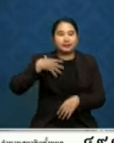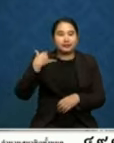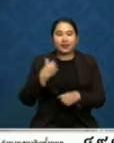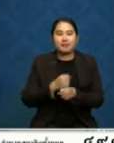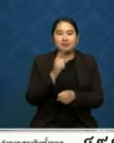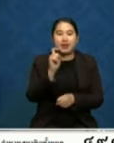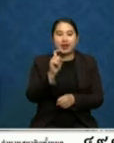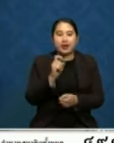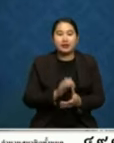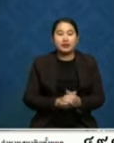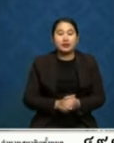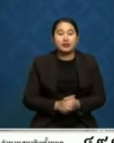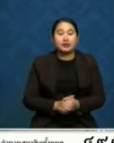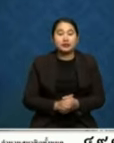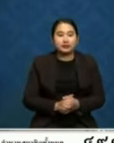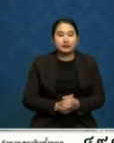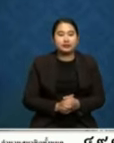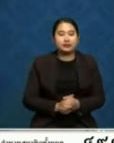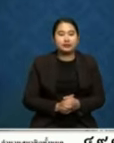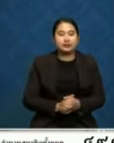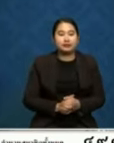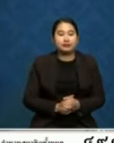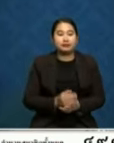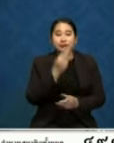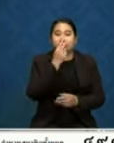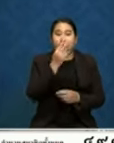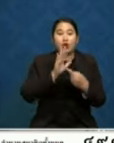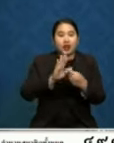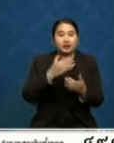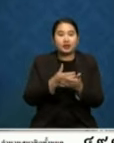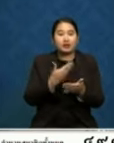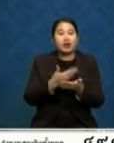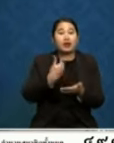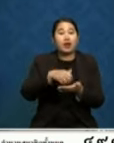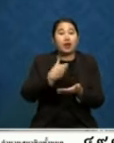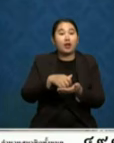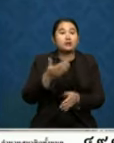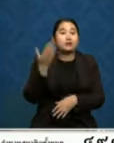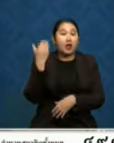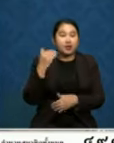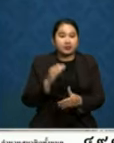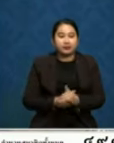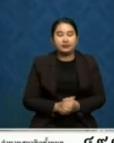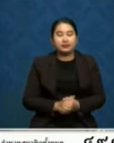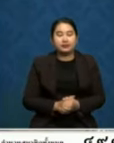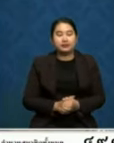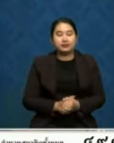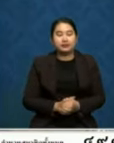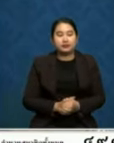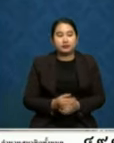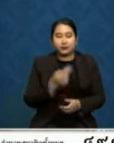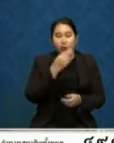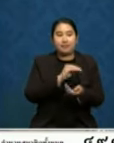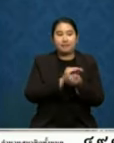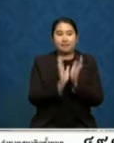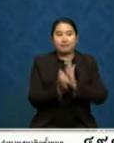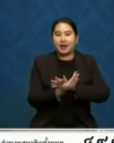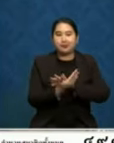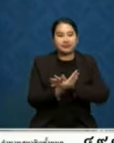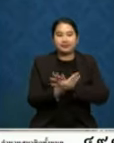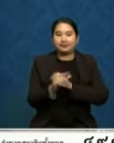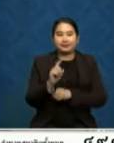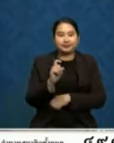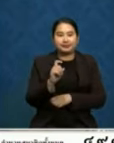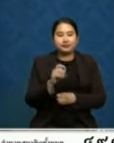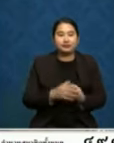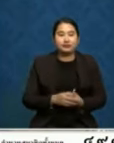านดังนั้นด้วยตัวอย่างงบประมาณที่ผมกล่าวมาก่อนหน้านี้ที่ไม่สามารถพลิกโฉมผลิตภาพแรงงานได้อย่